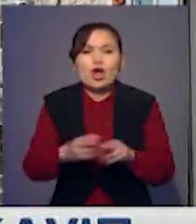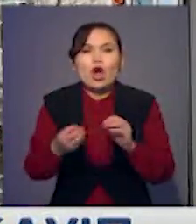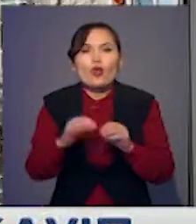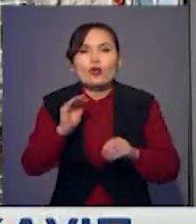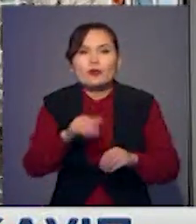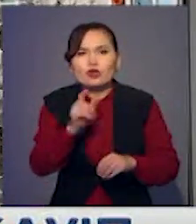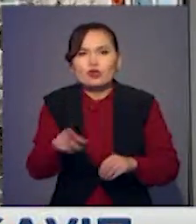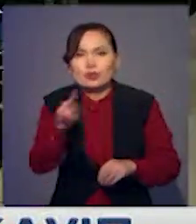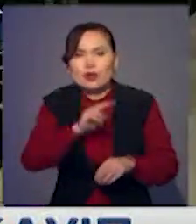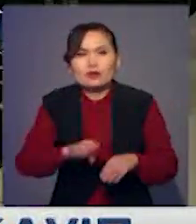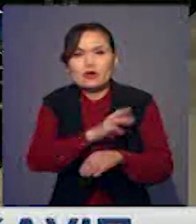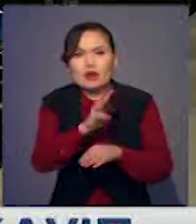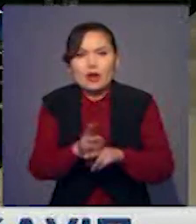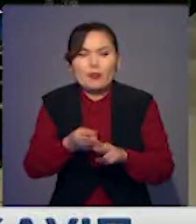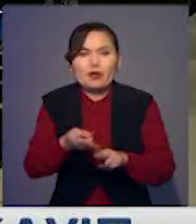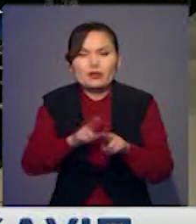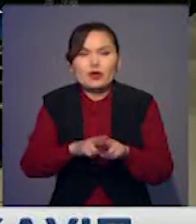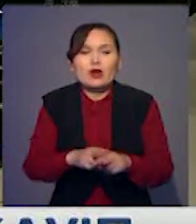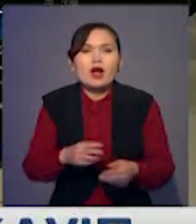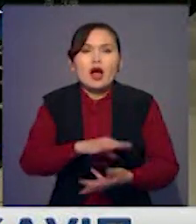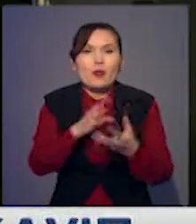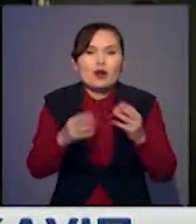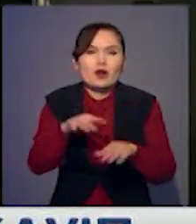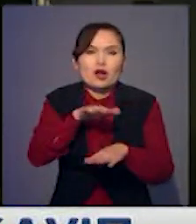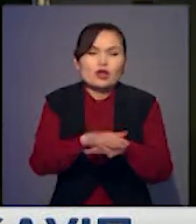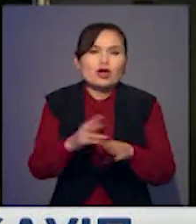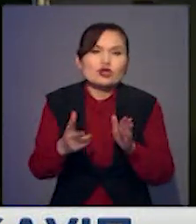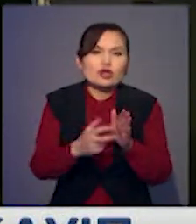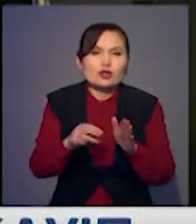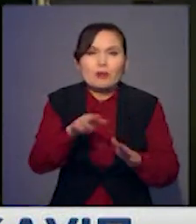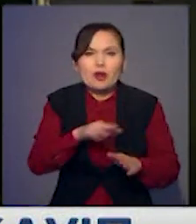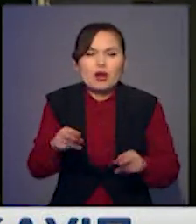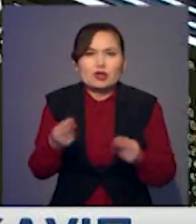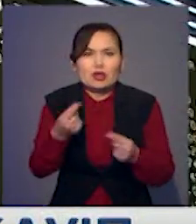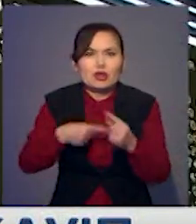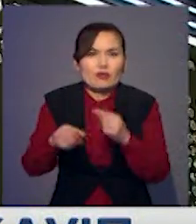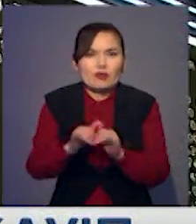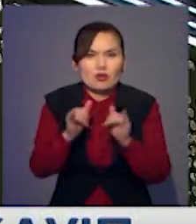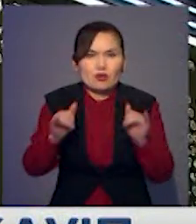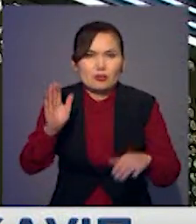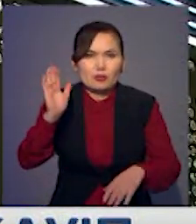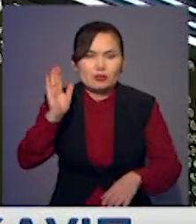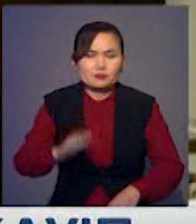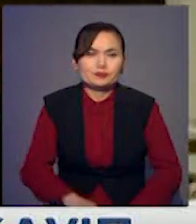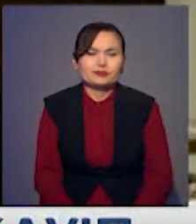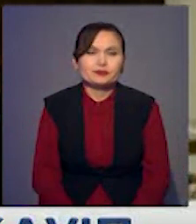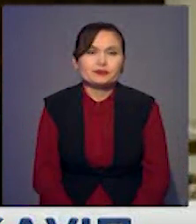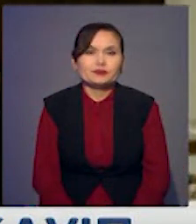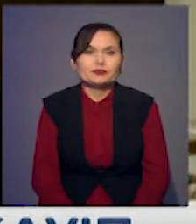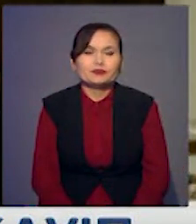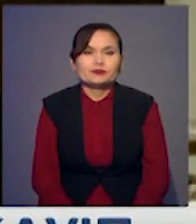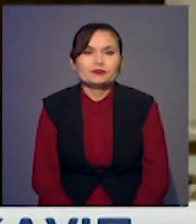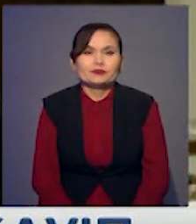адам жұмыспен қамтылып, Франкфурттегі активтер 800 миллиард еуроға артады. Frankfurt hat große Chancen,